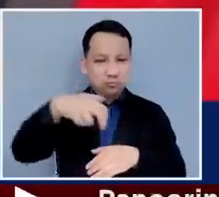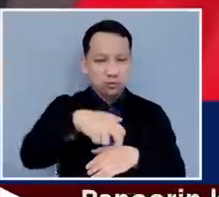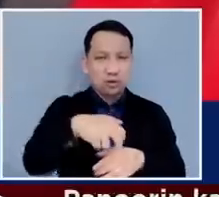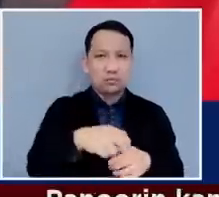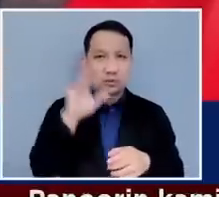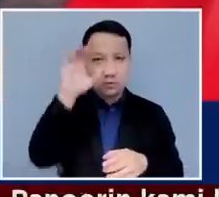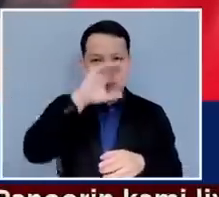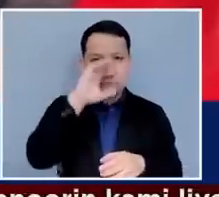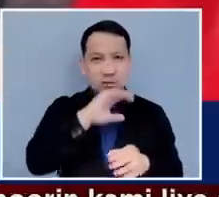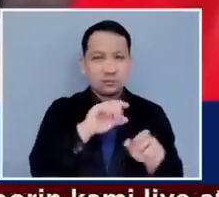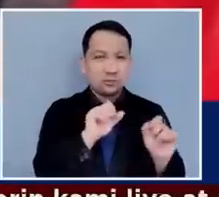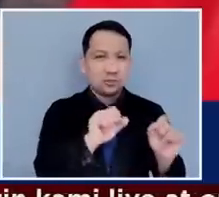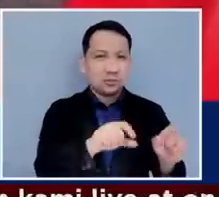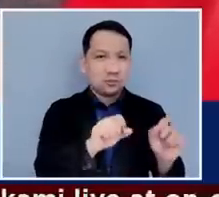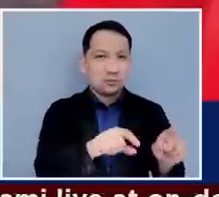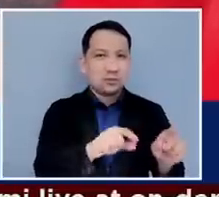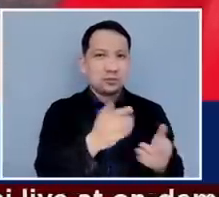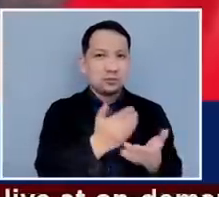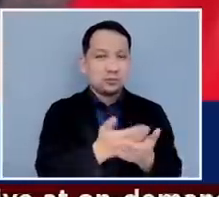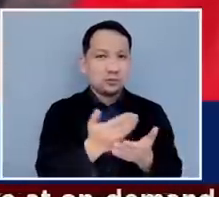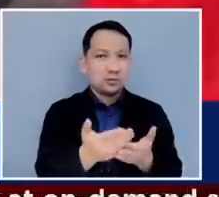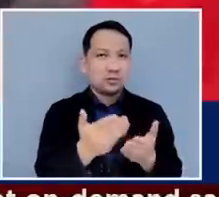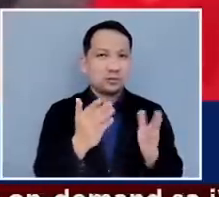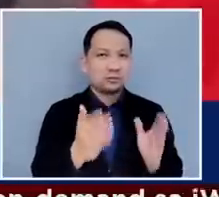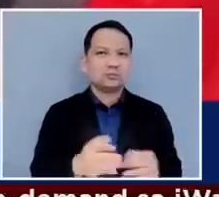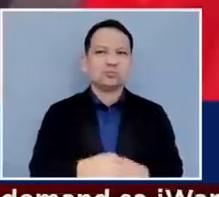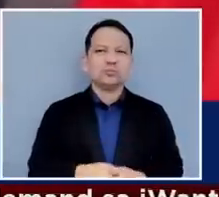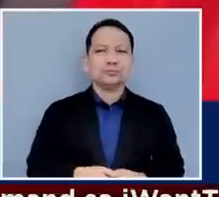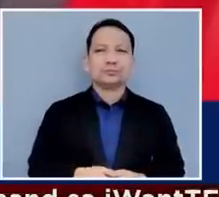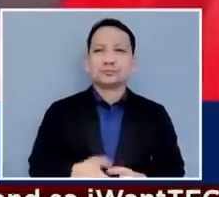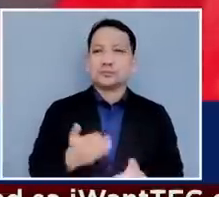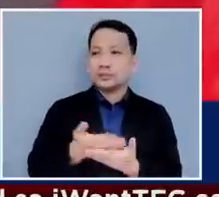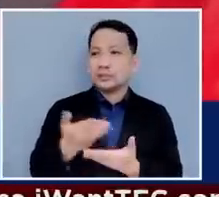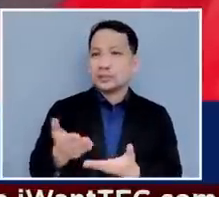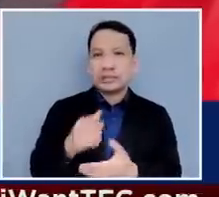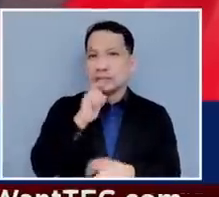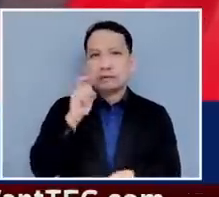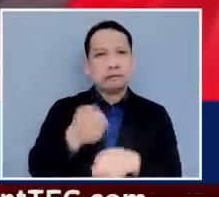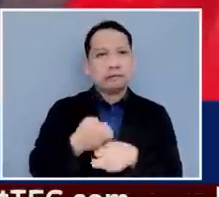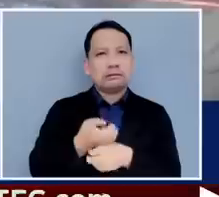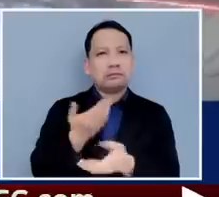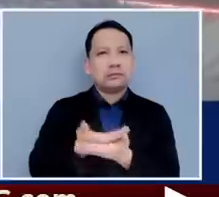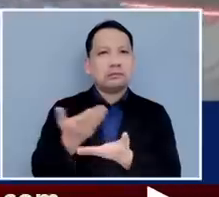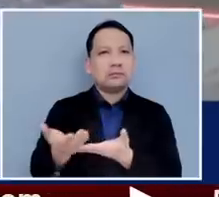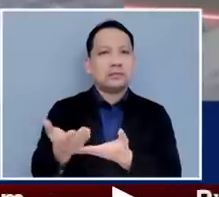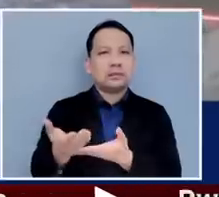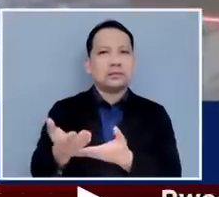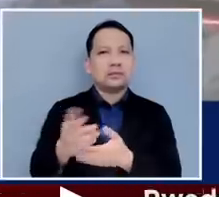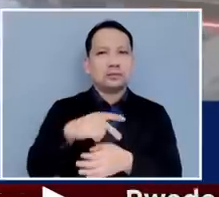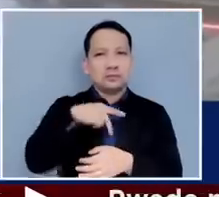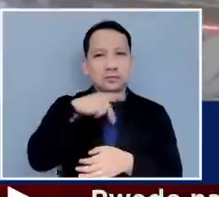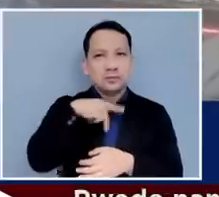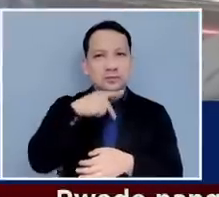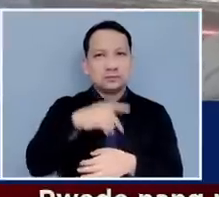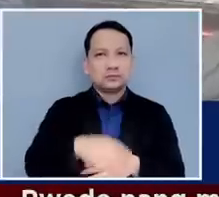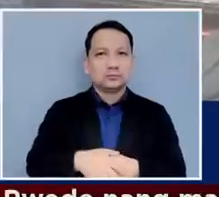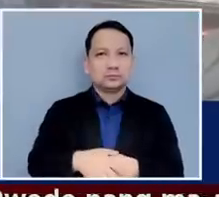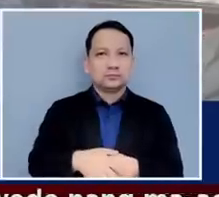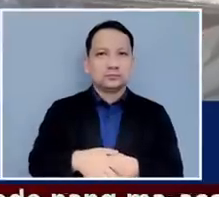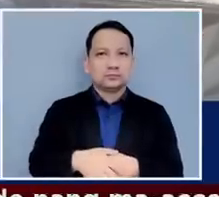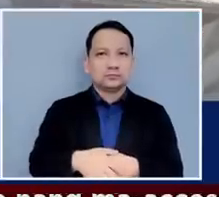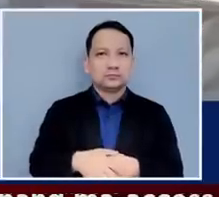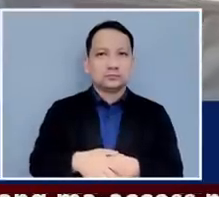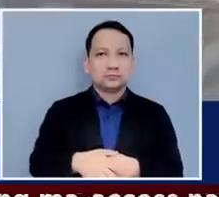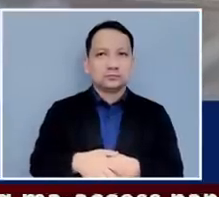ng mamimili. Anya, hindi rin madali ang magbenta ng baboy ngayon. Higpit sa tungkol sa